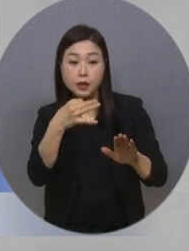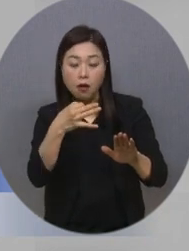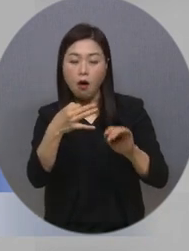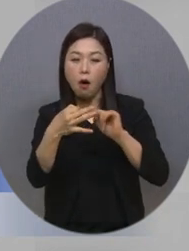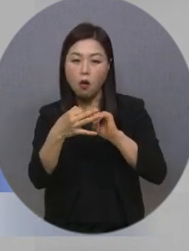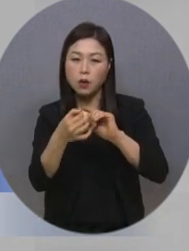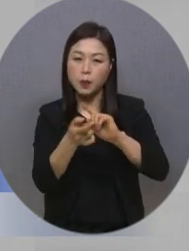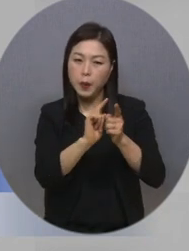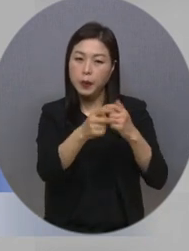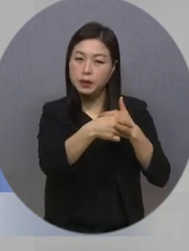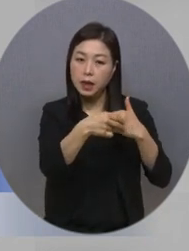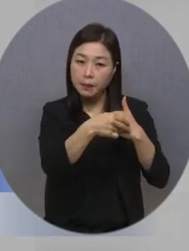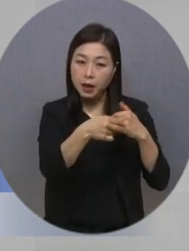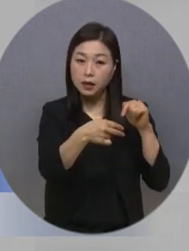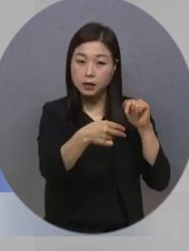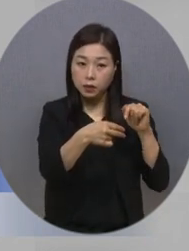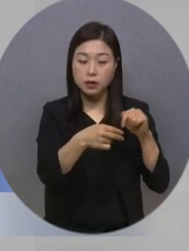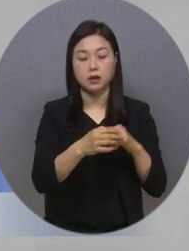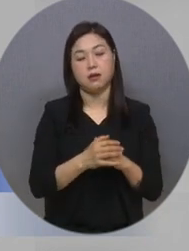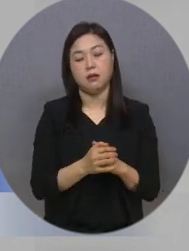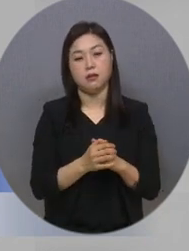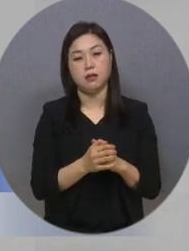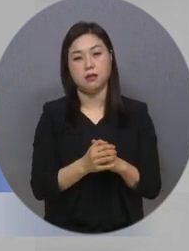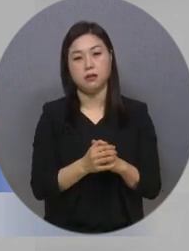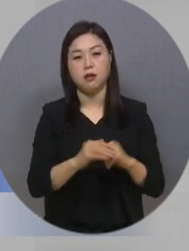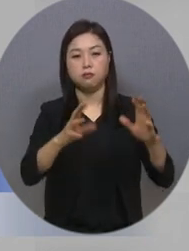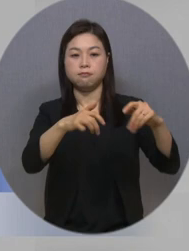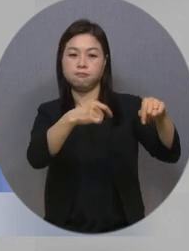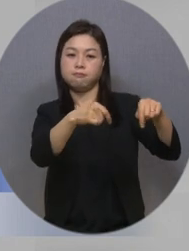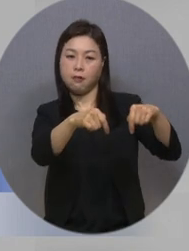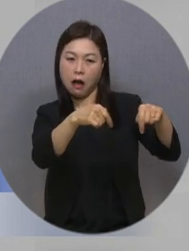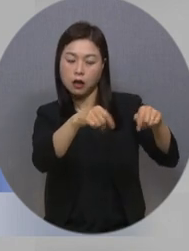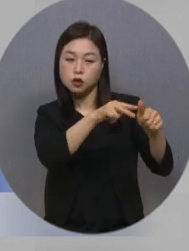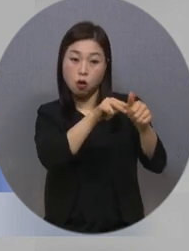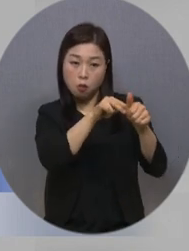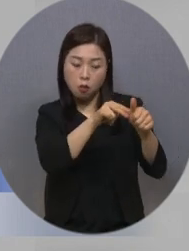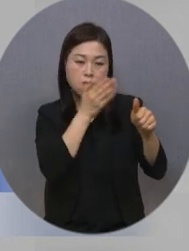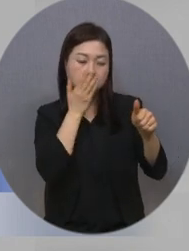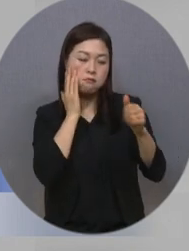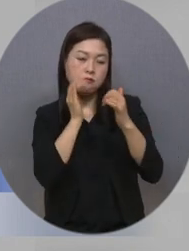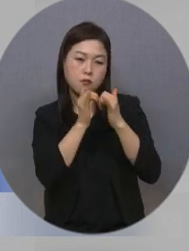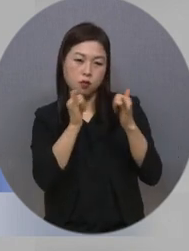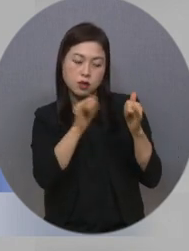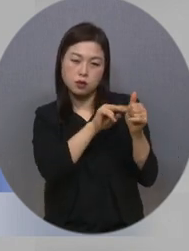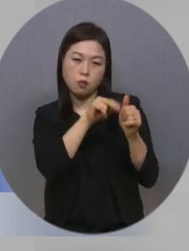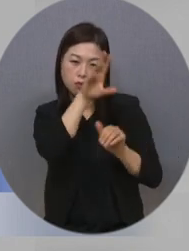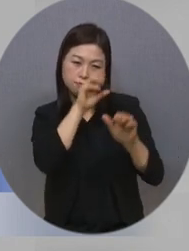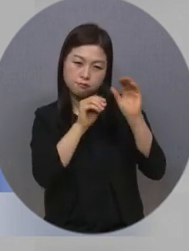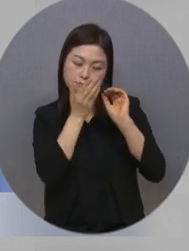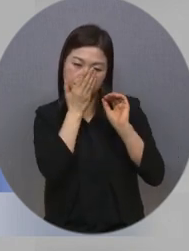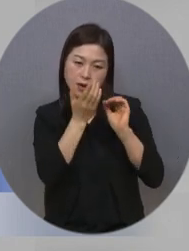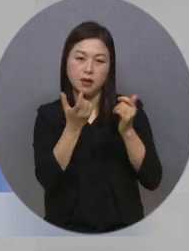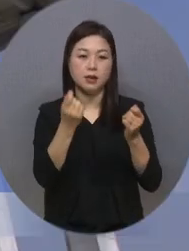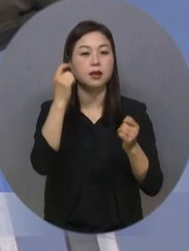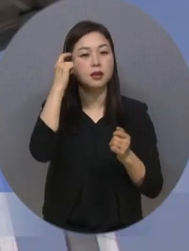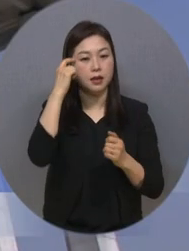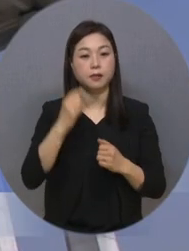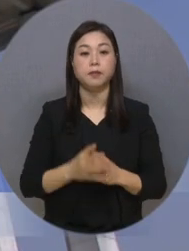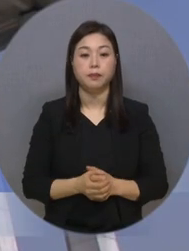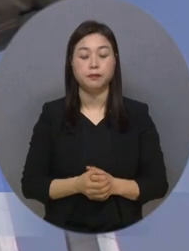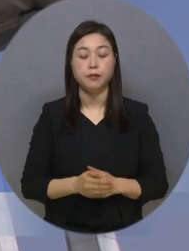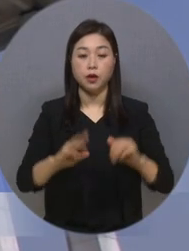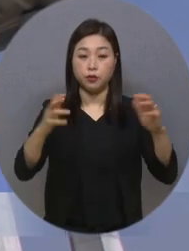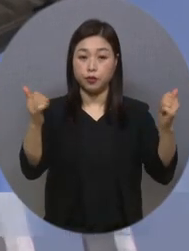시스템은 의정 정보에 대한 청각장애인의 접근을 향상시키는 데 기여할 수 있을 것이라고 밝혔습니다.